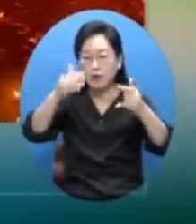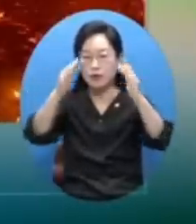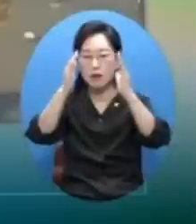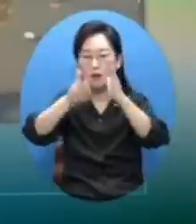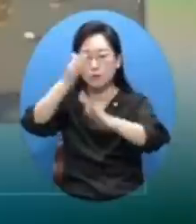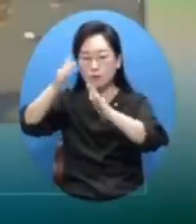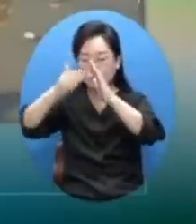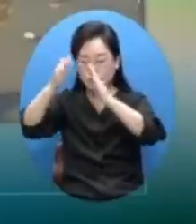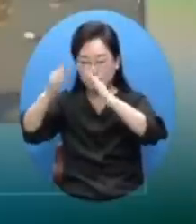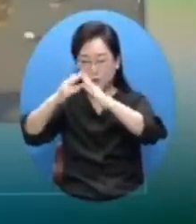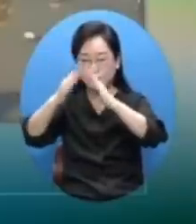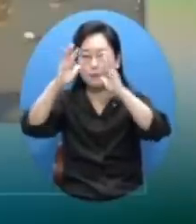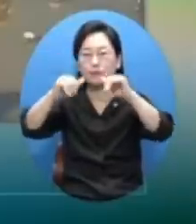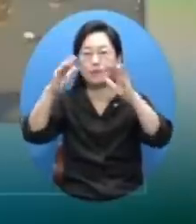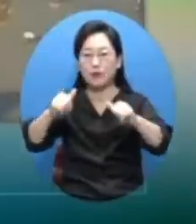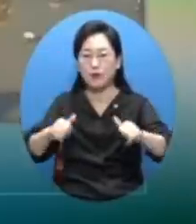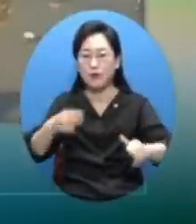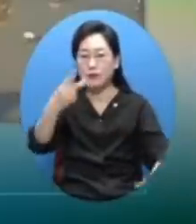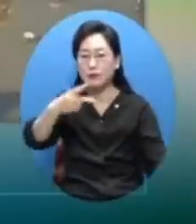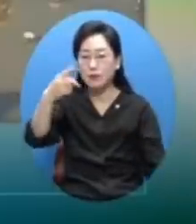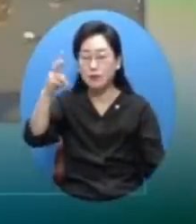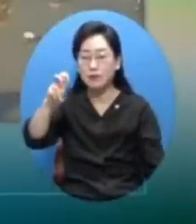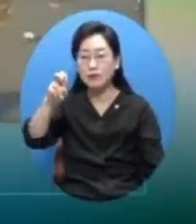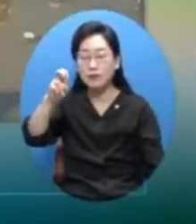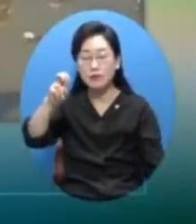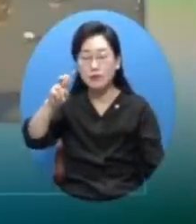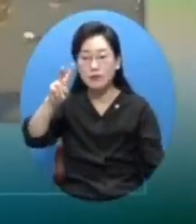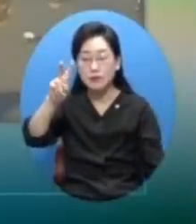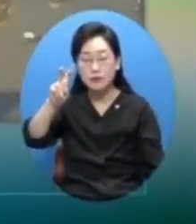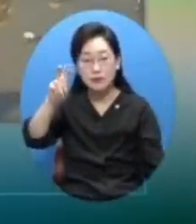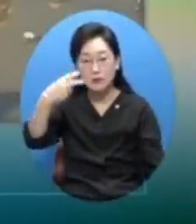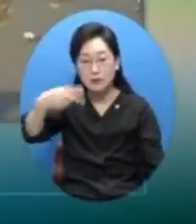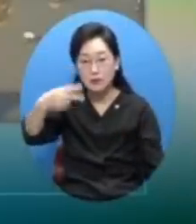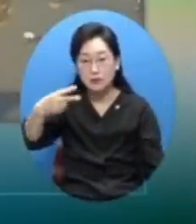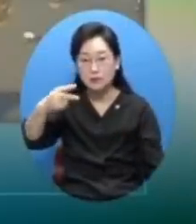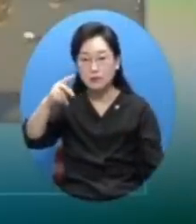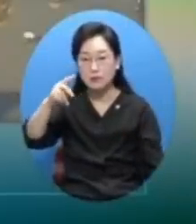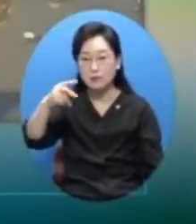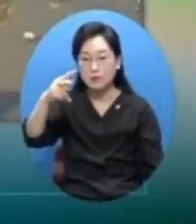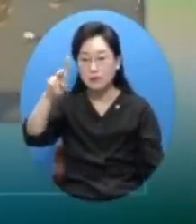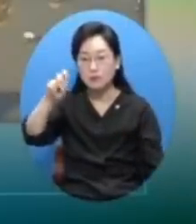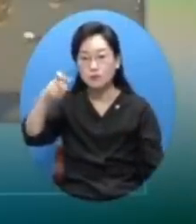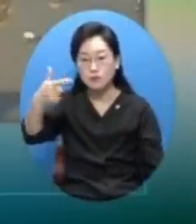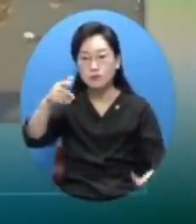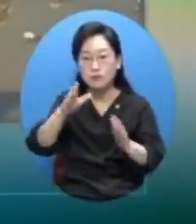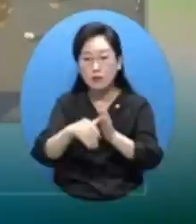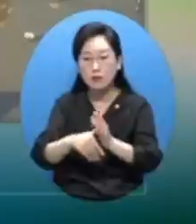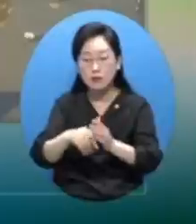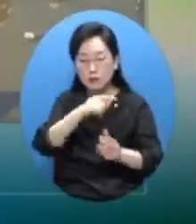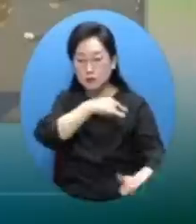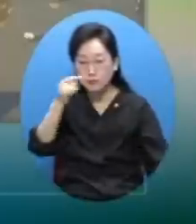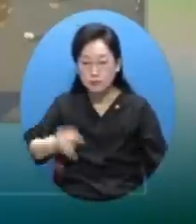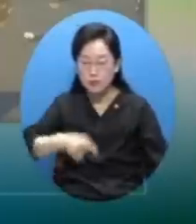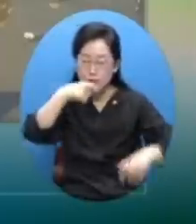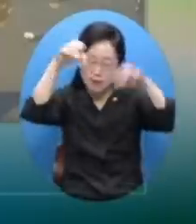2020년 중국은 최대 홍수로 말미암아 5,500만 우리 남한인보다 더 넘는 이재민이